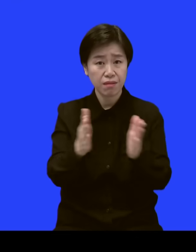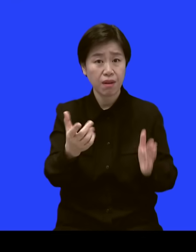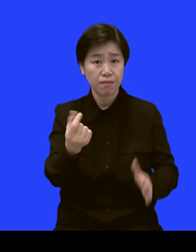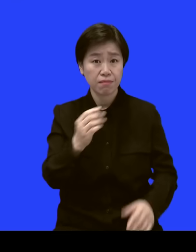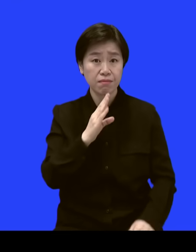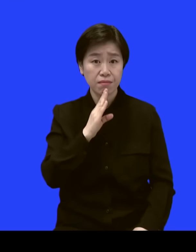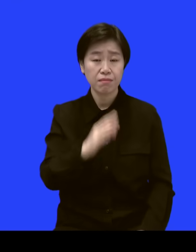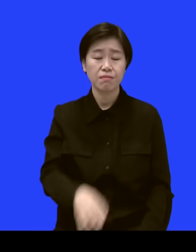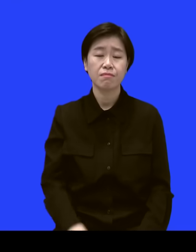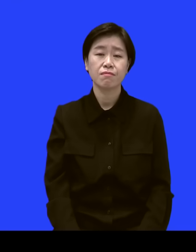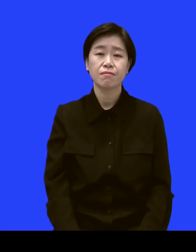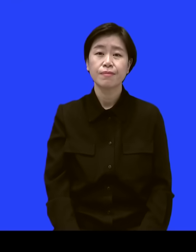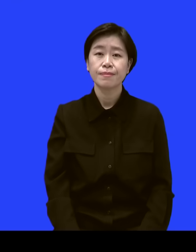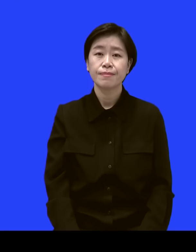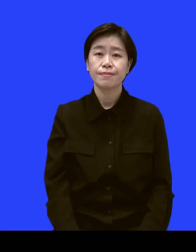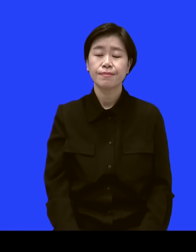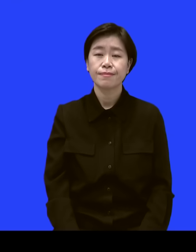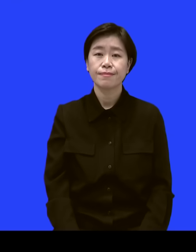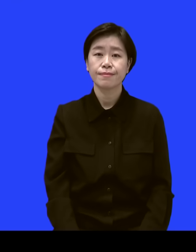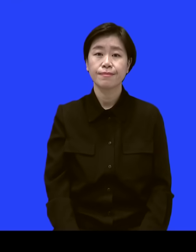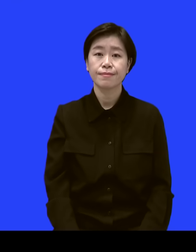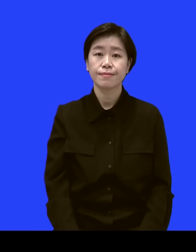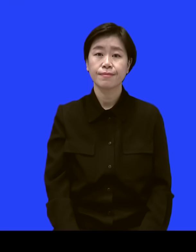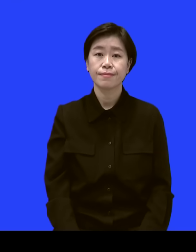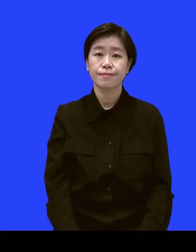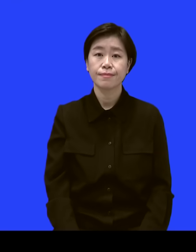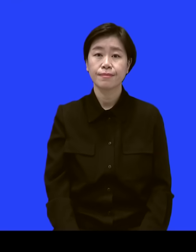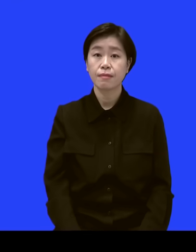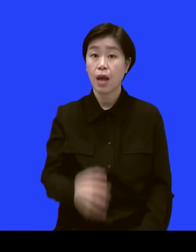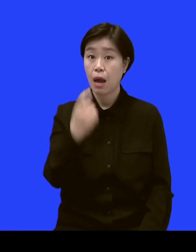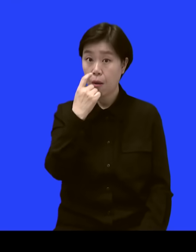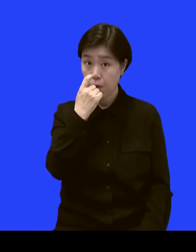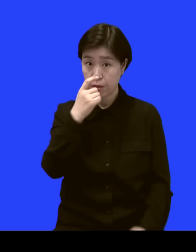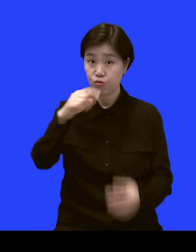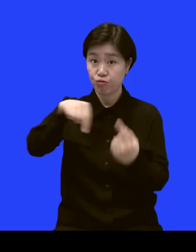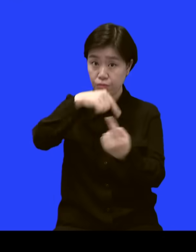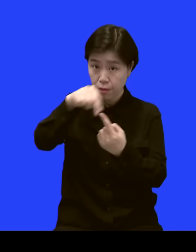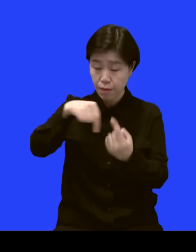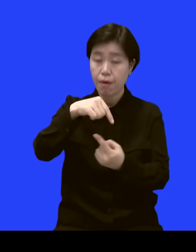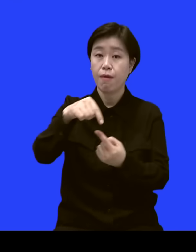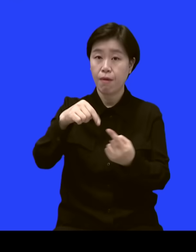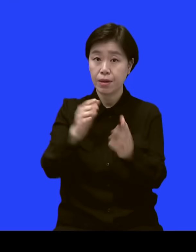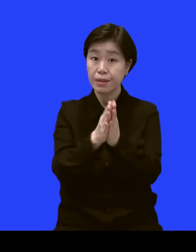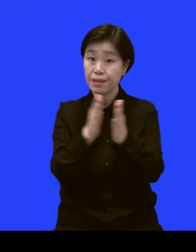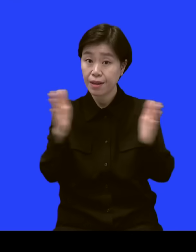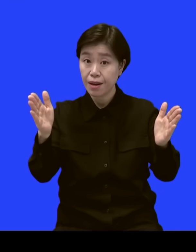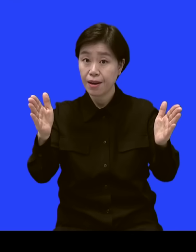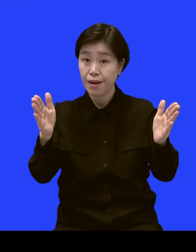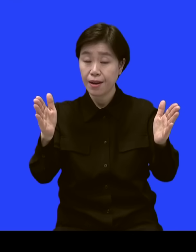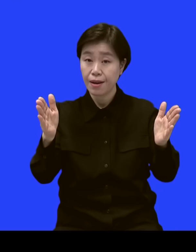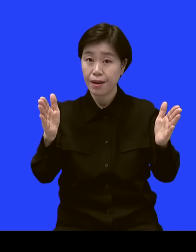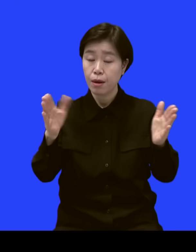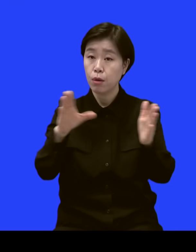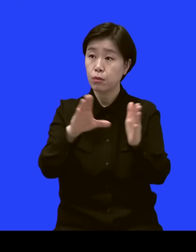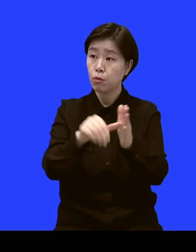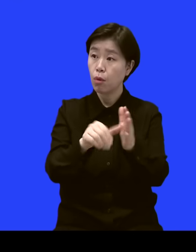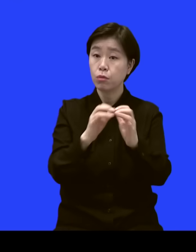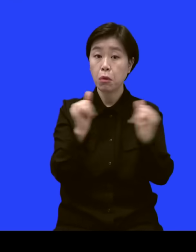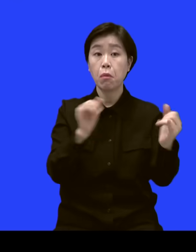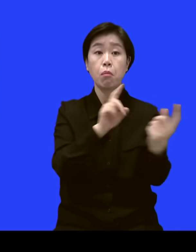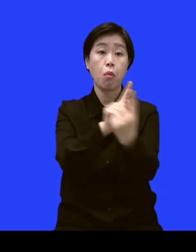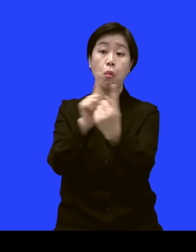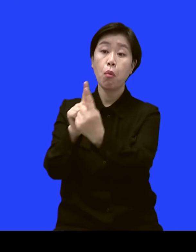또 인간관계 때문에 좀 많이 어려움을 좀 겪으셨다고 들었어요. 학원 시작하면서는 어렵지 않았어요. 예.